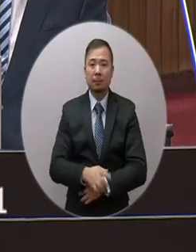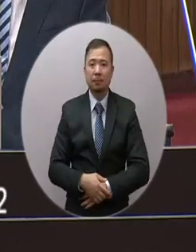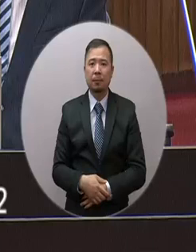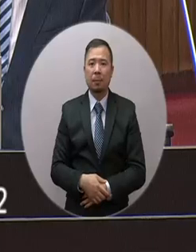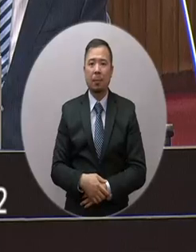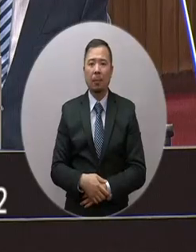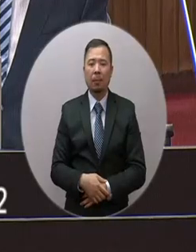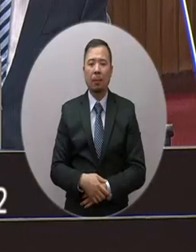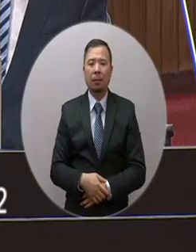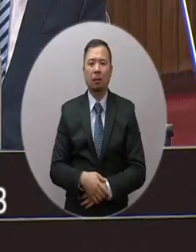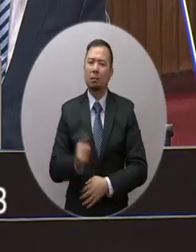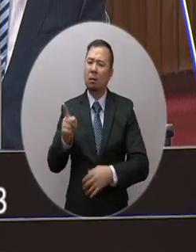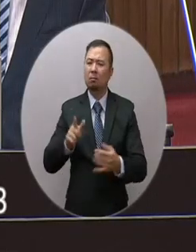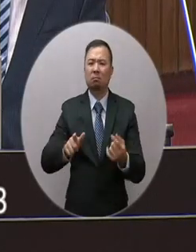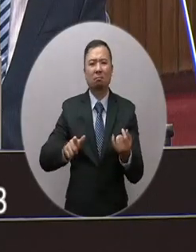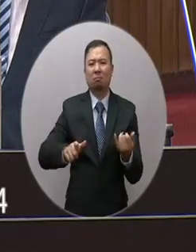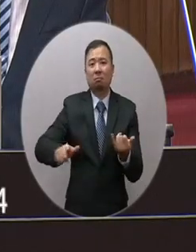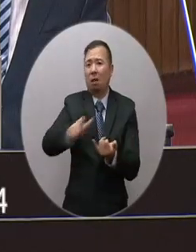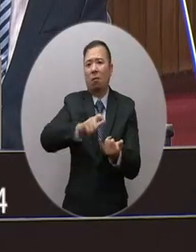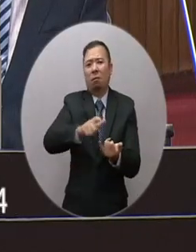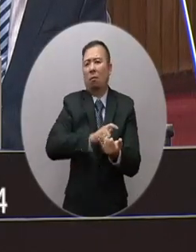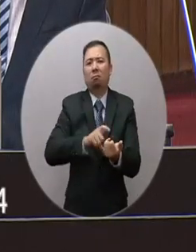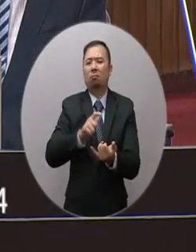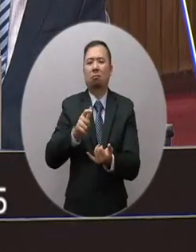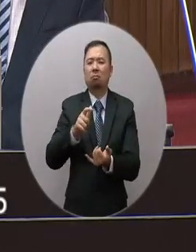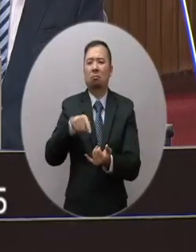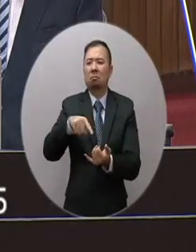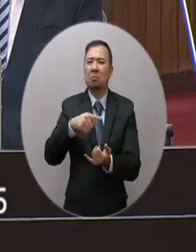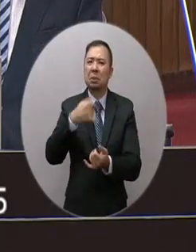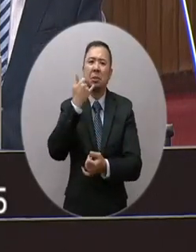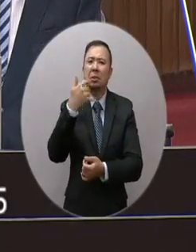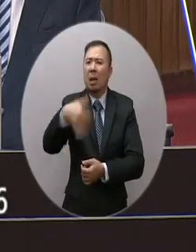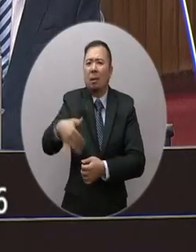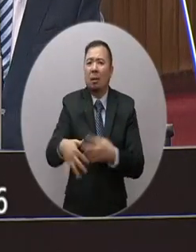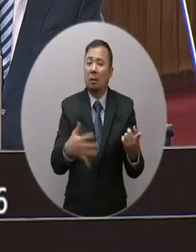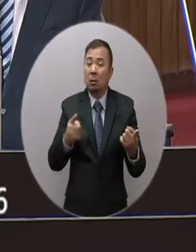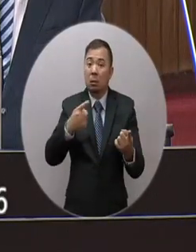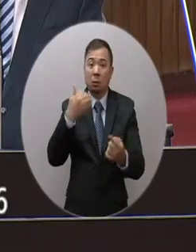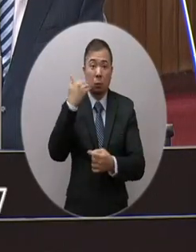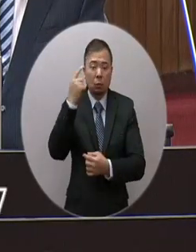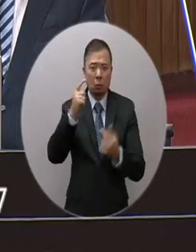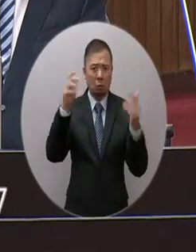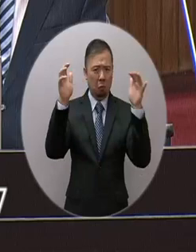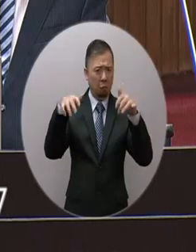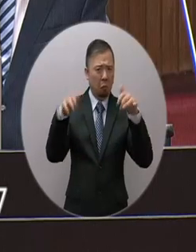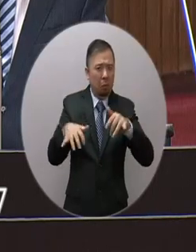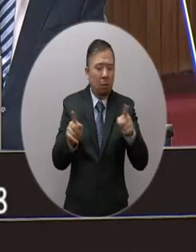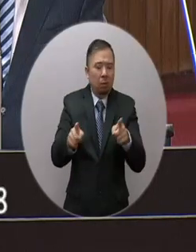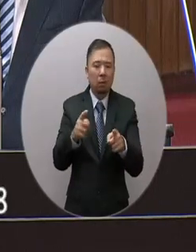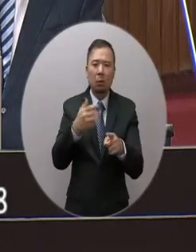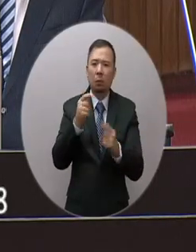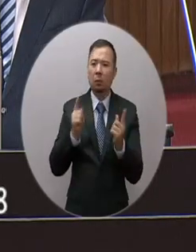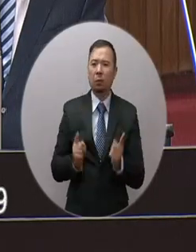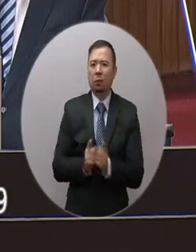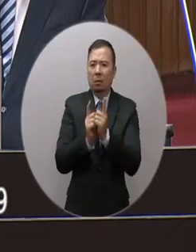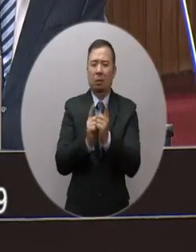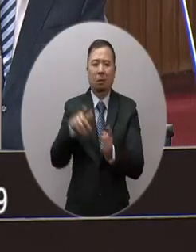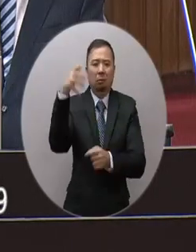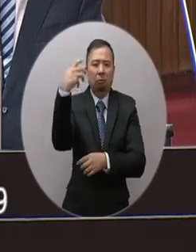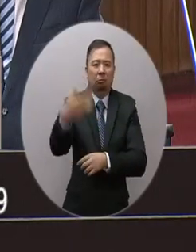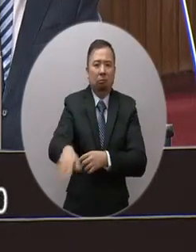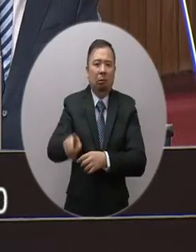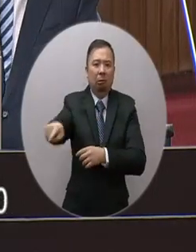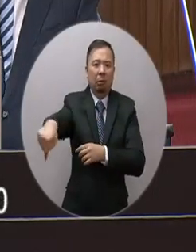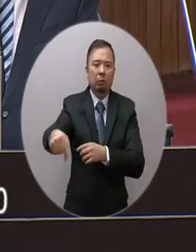不要说台风了，修跨落后落后啊，他们整个进水的设备是不足的，所以他们整个饮水是非常